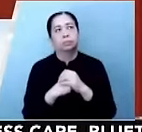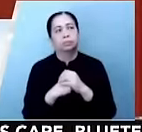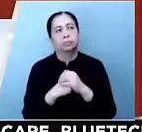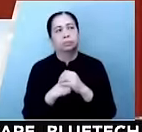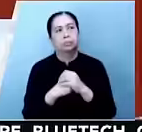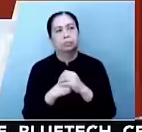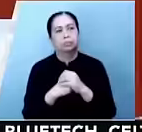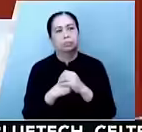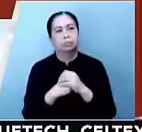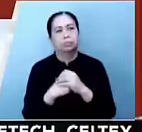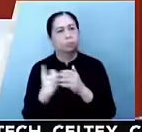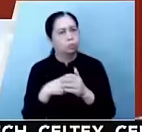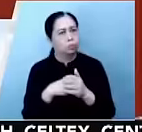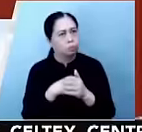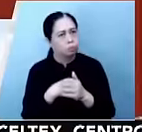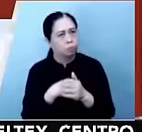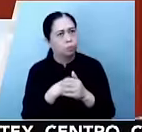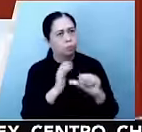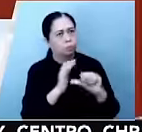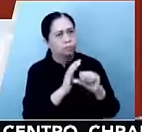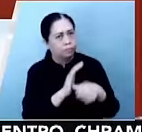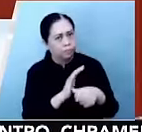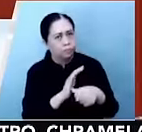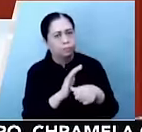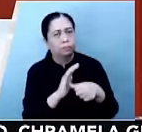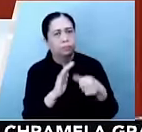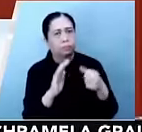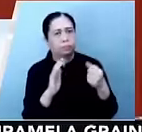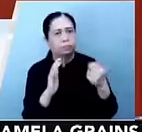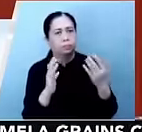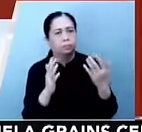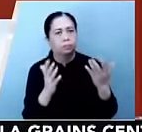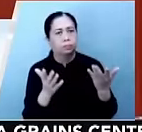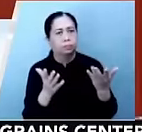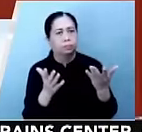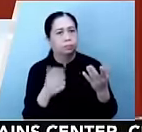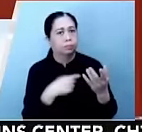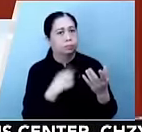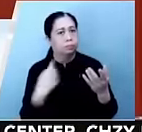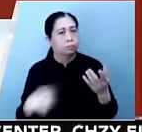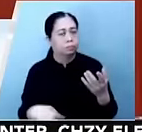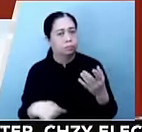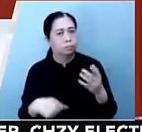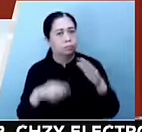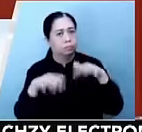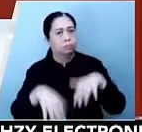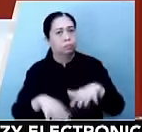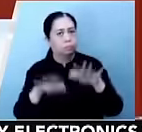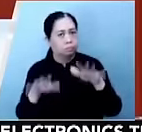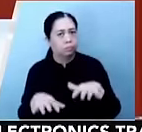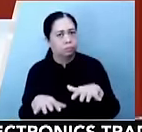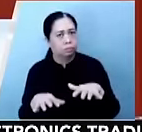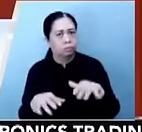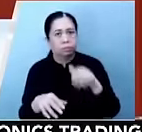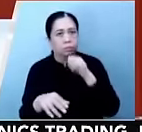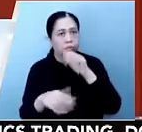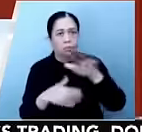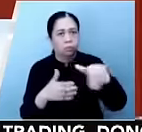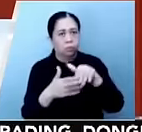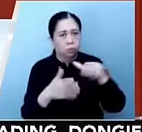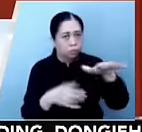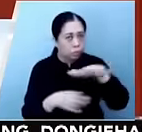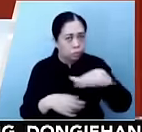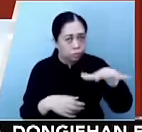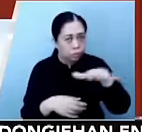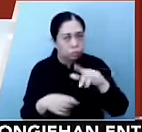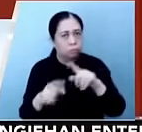we would insist that that China Sea, or not the whole of it, but there